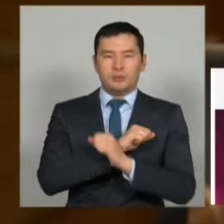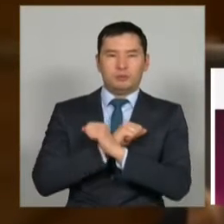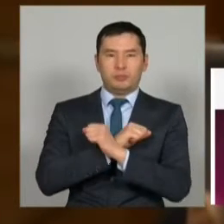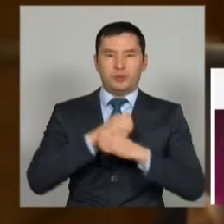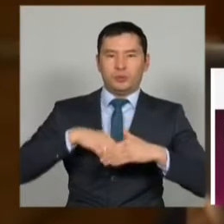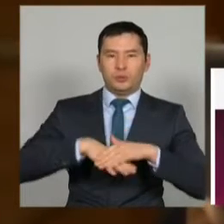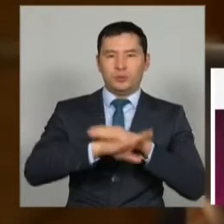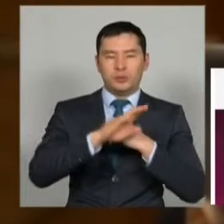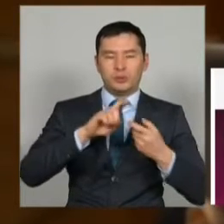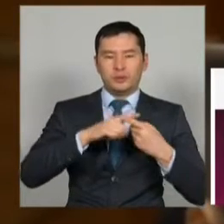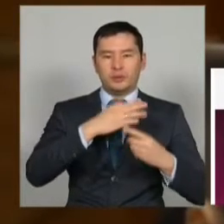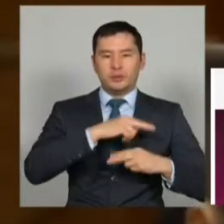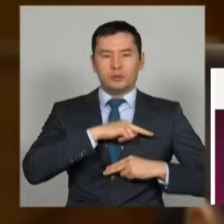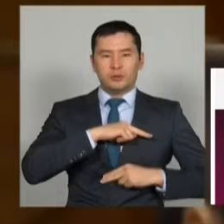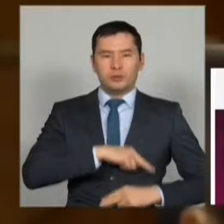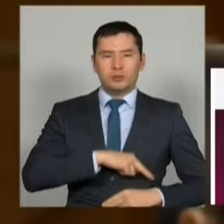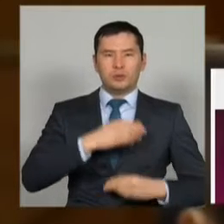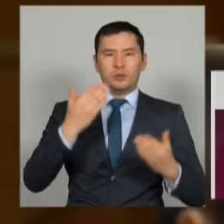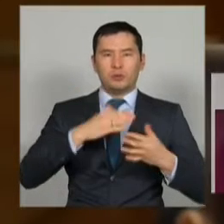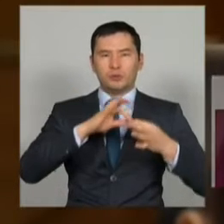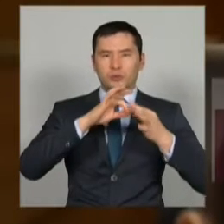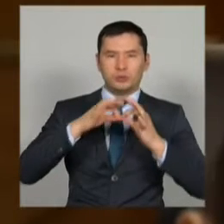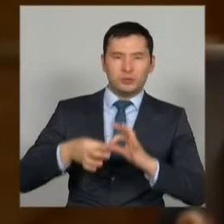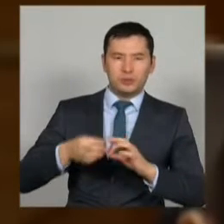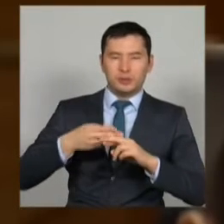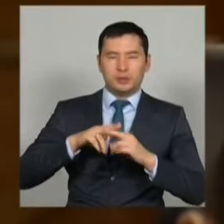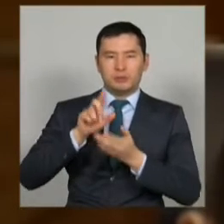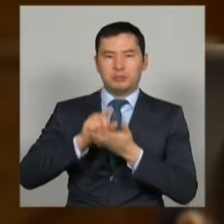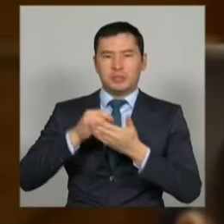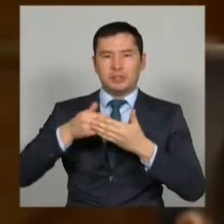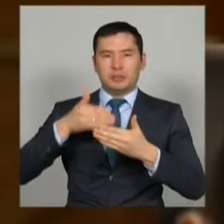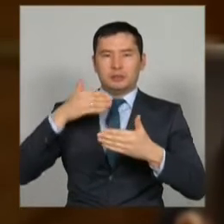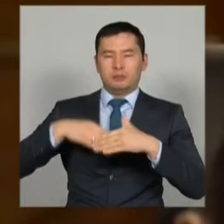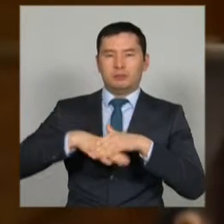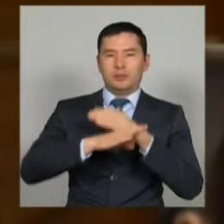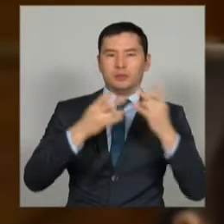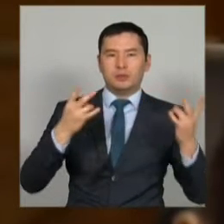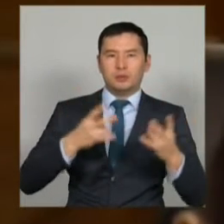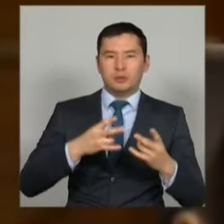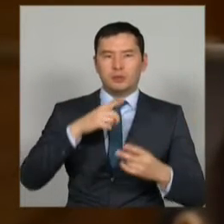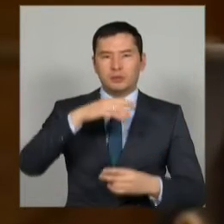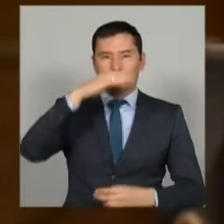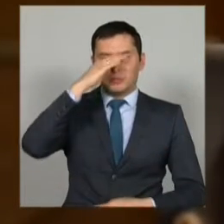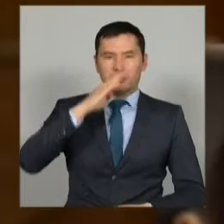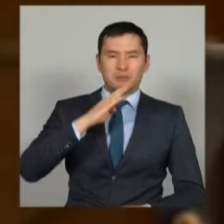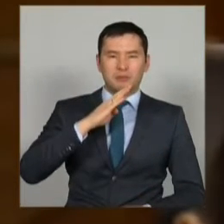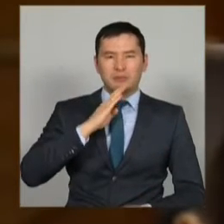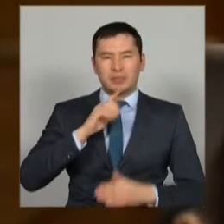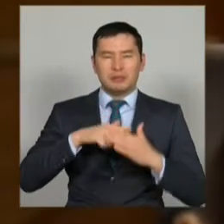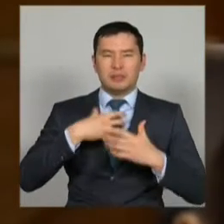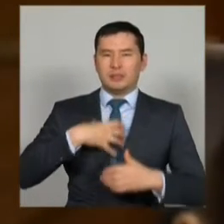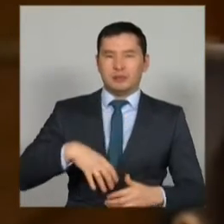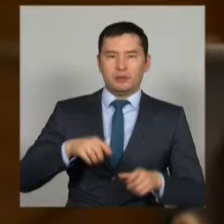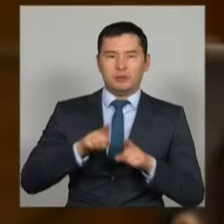Оны еңбек жағдайларының күрделілігіне қарай есептеу қажет. Зейнетке шығудың жас шегін азаматтың жынысына қарамастан 60 жасқа дейін азайту